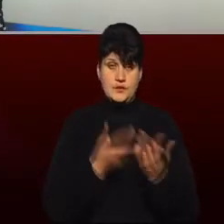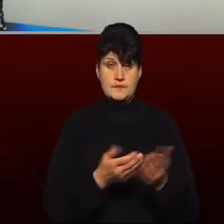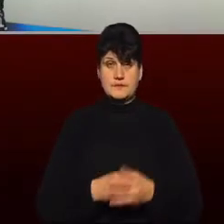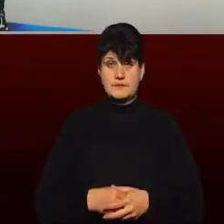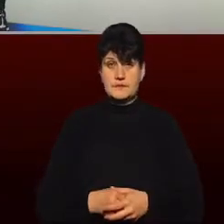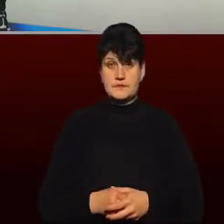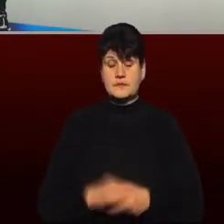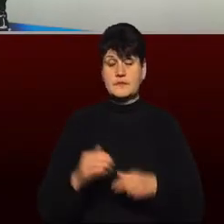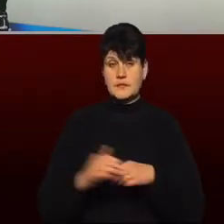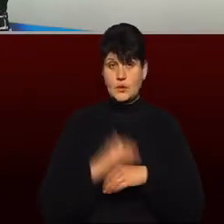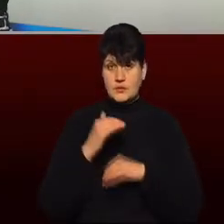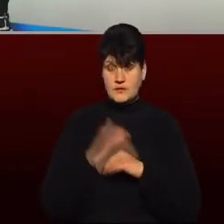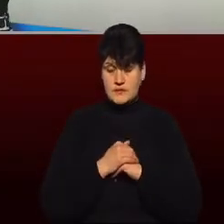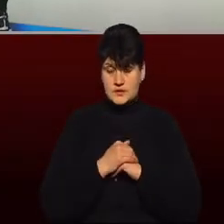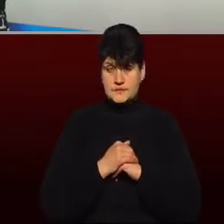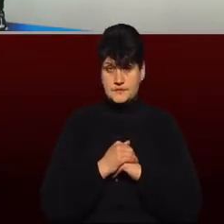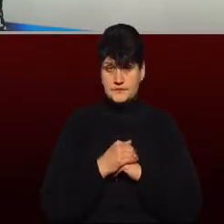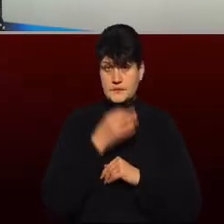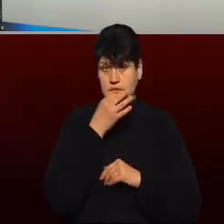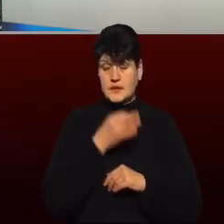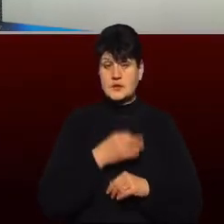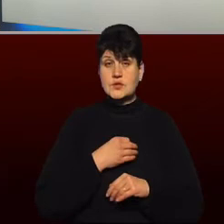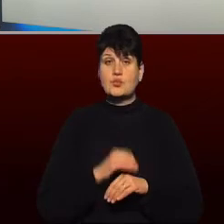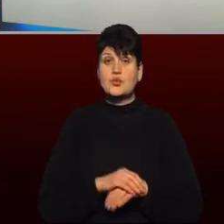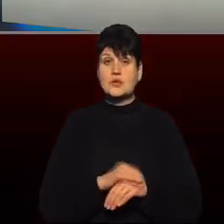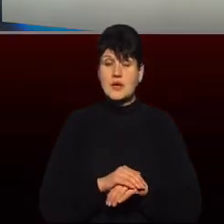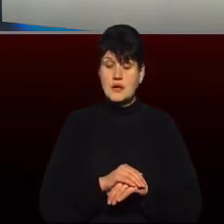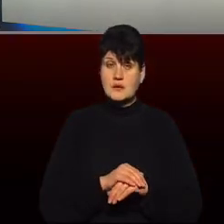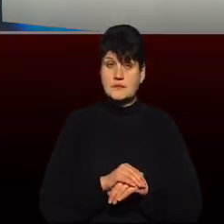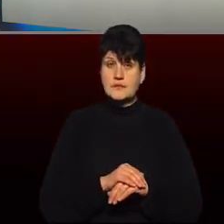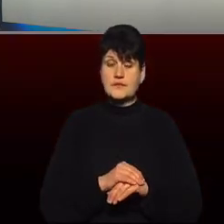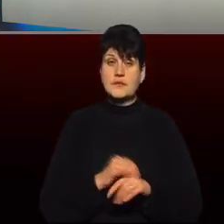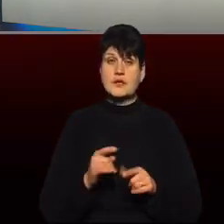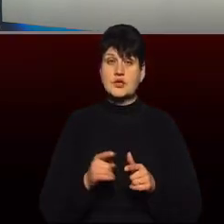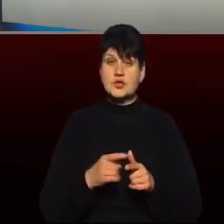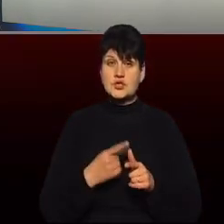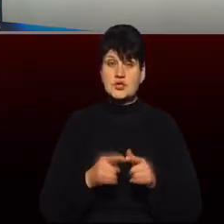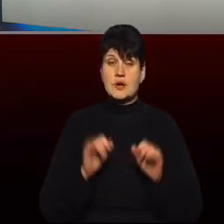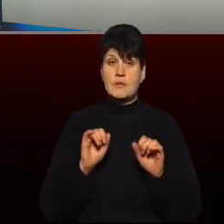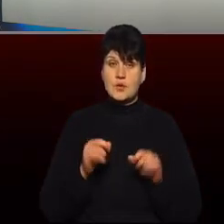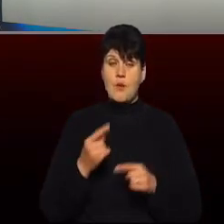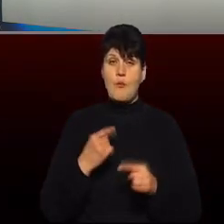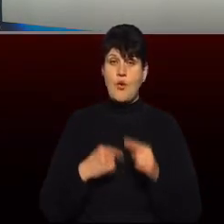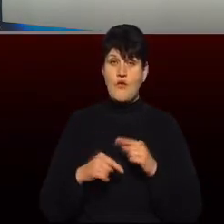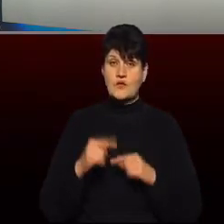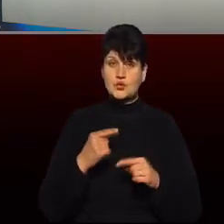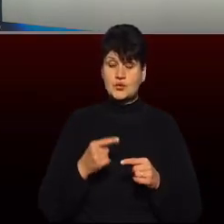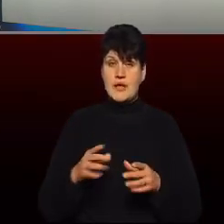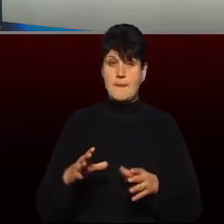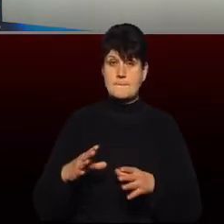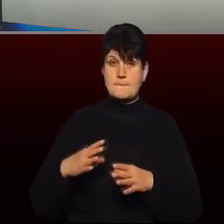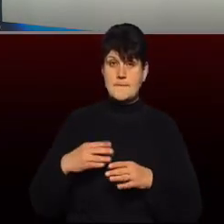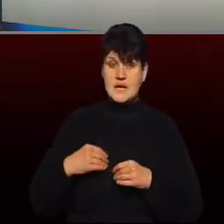вечір. Ваші запитання. Чи планують повернути партнерські пологи, і чи потрібно чоловіку, який хоче бути на